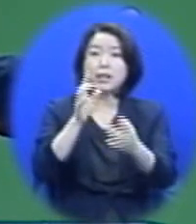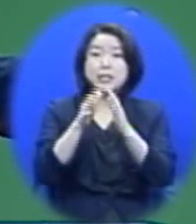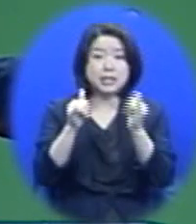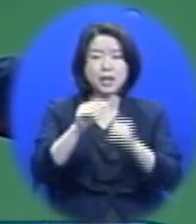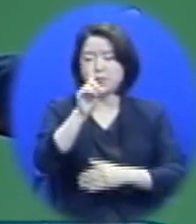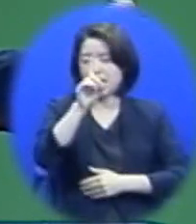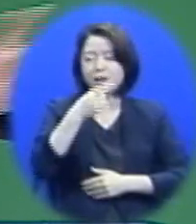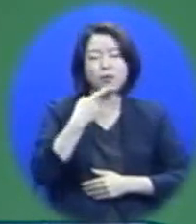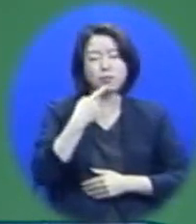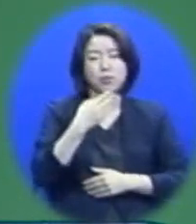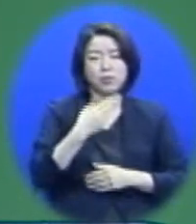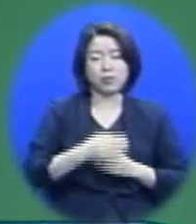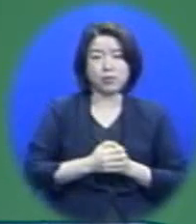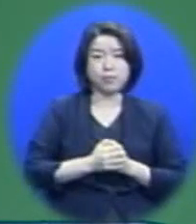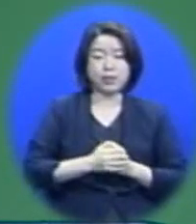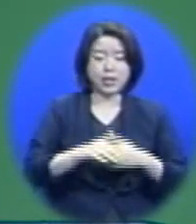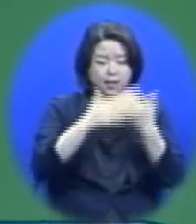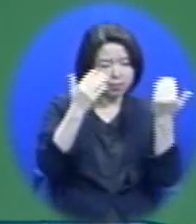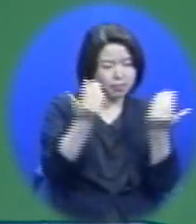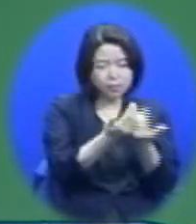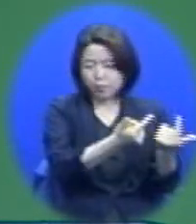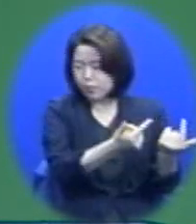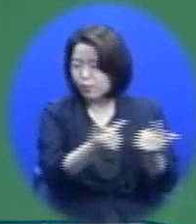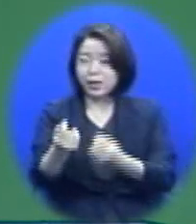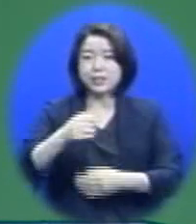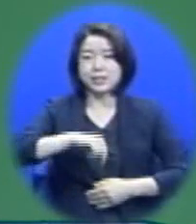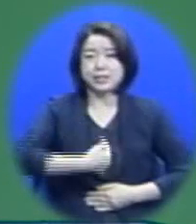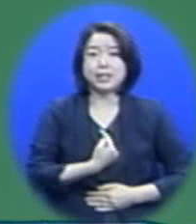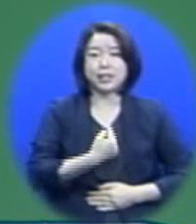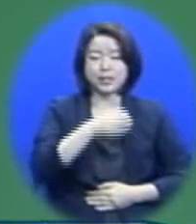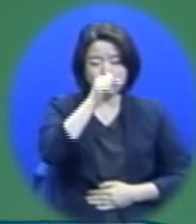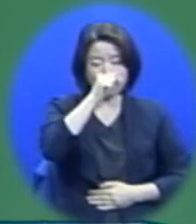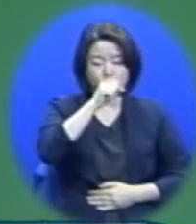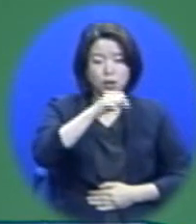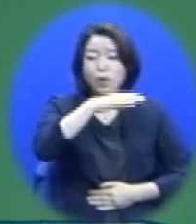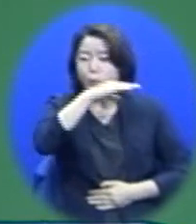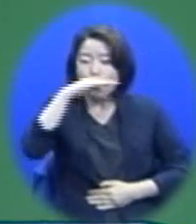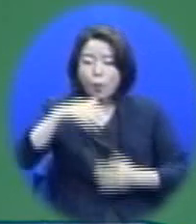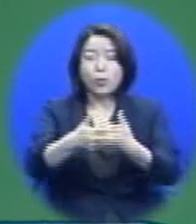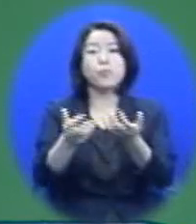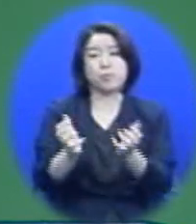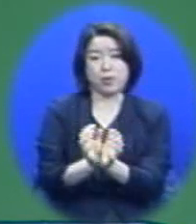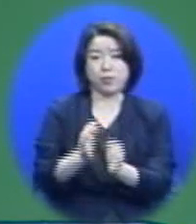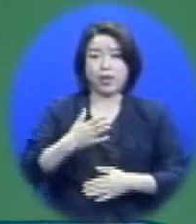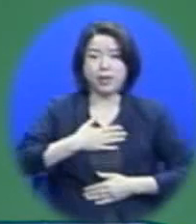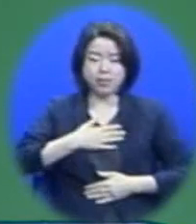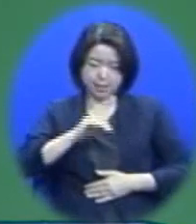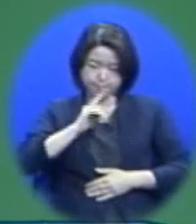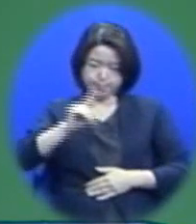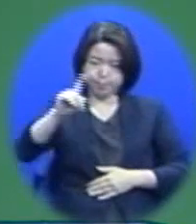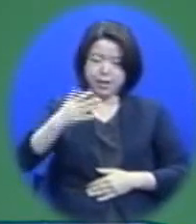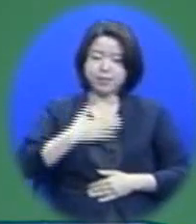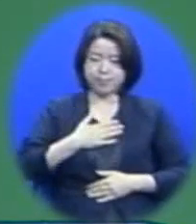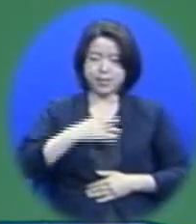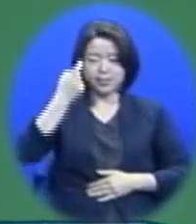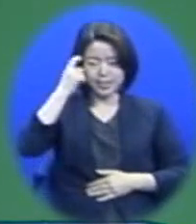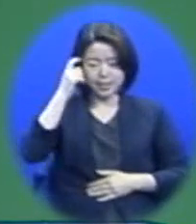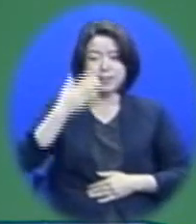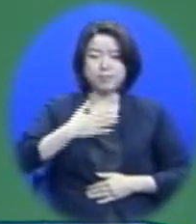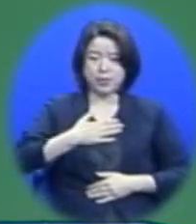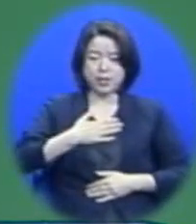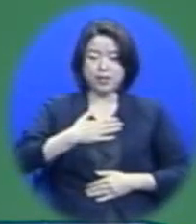없습니다. 다 자기가 좋은 편이에요. 자기가 옳은 편이에요. 내 주장대로, 내 생각대로, 내 의견대로